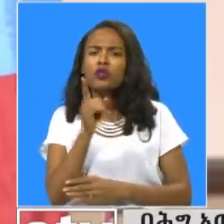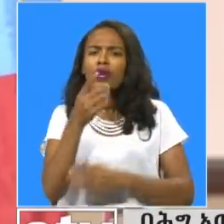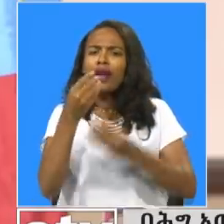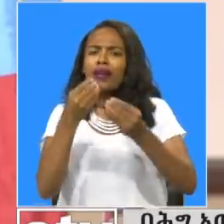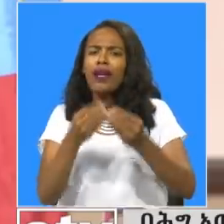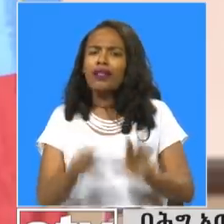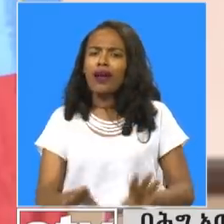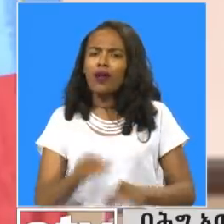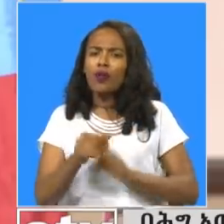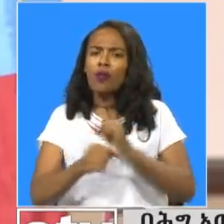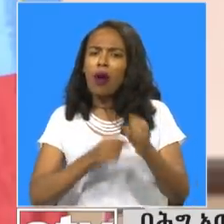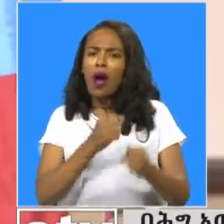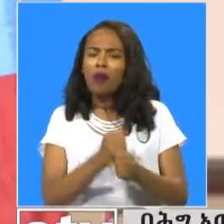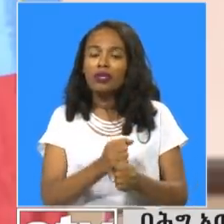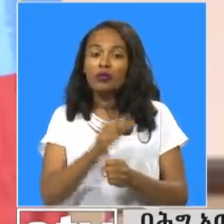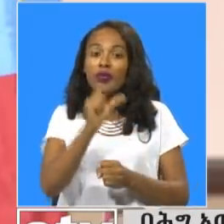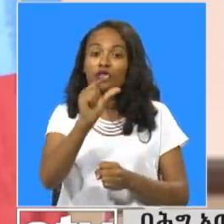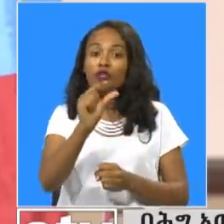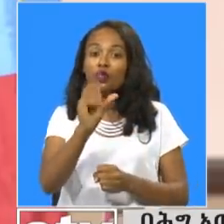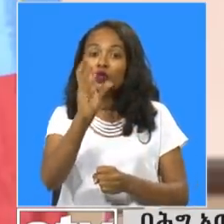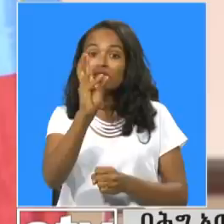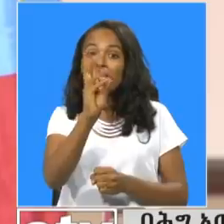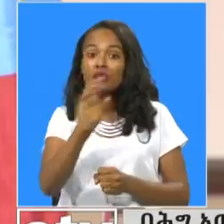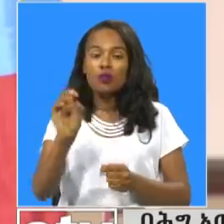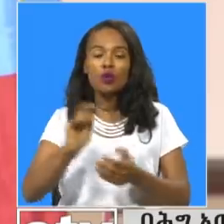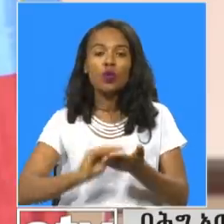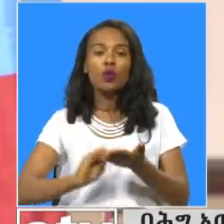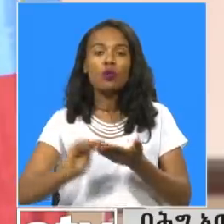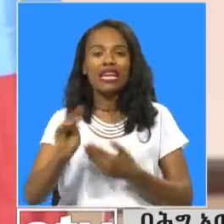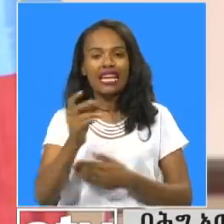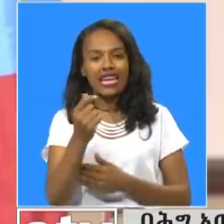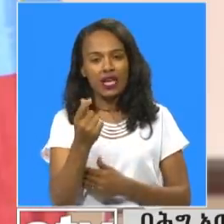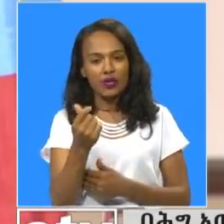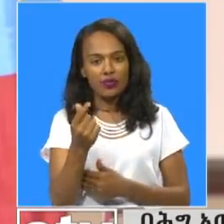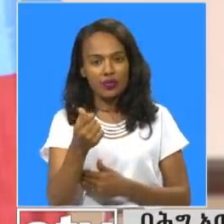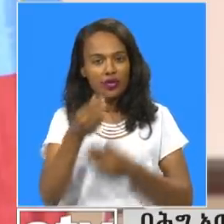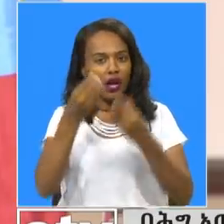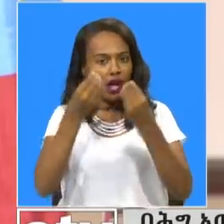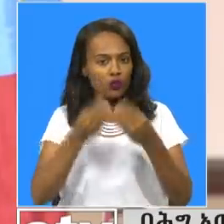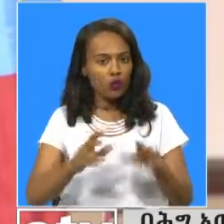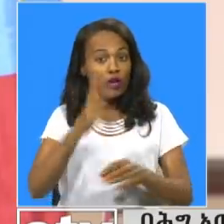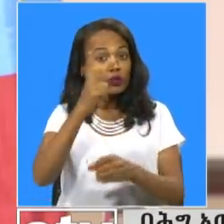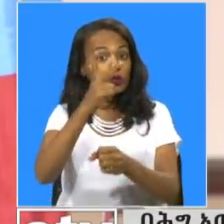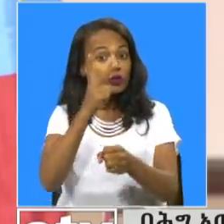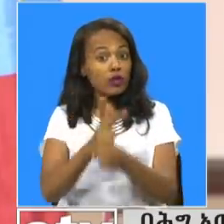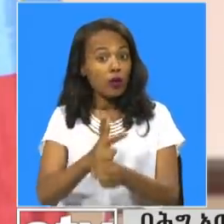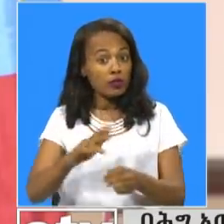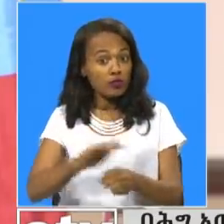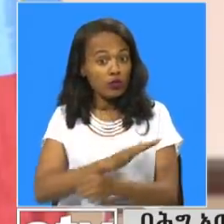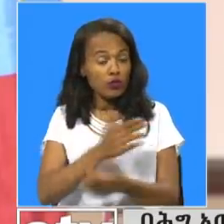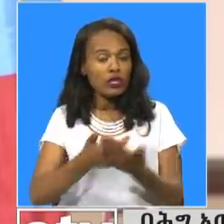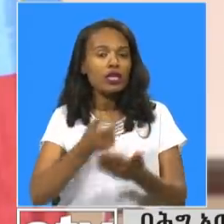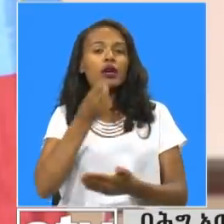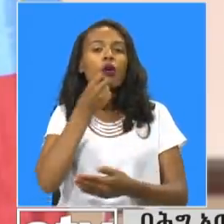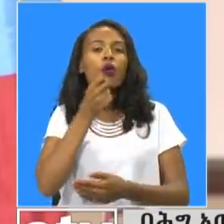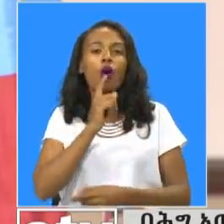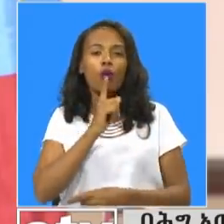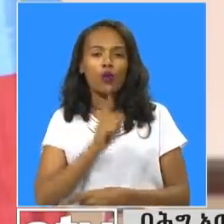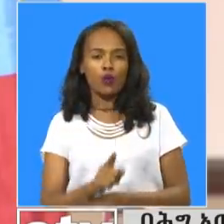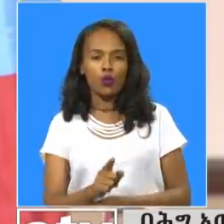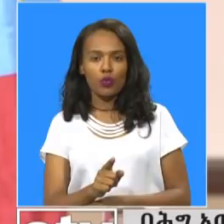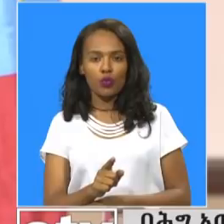ነው? በአመት በትንሹ 600 ሚሊዮን ብር አጥቷል 3 አመት ሙሉ። ይሄ ከውሃው ነው።